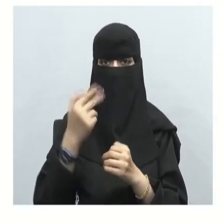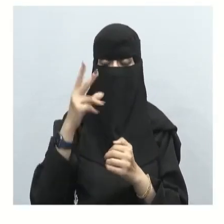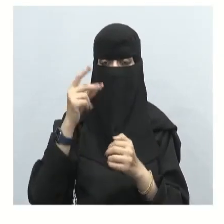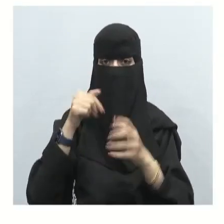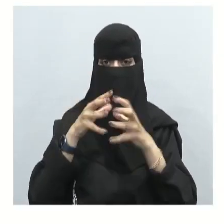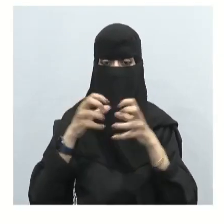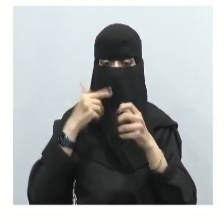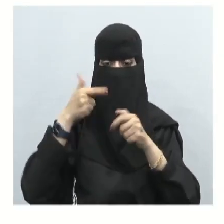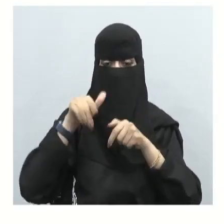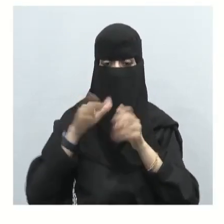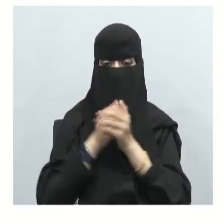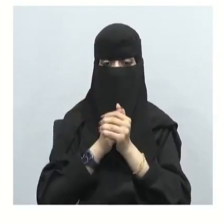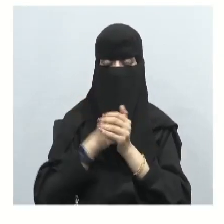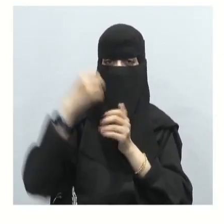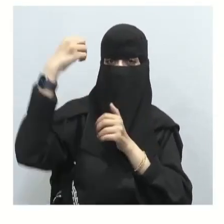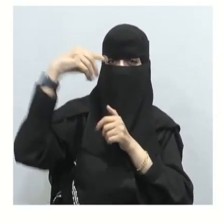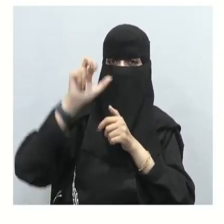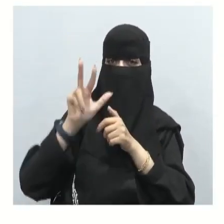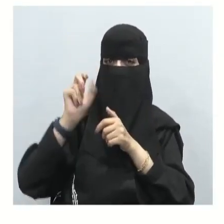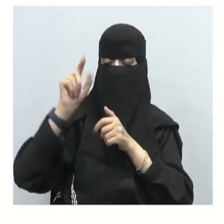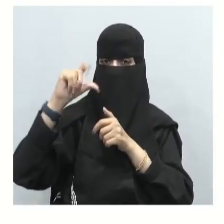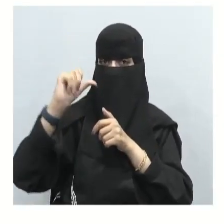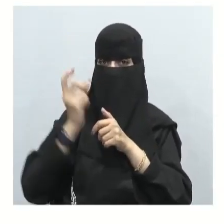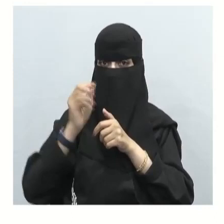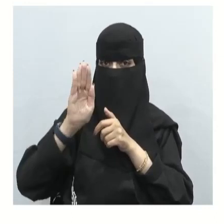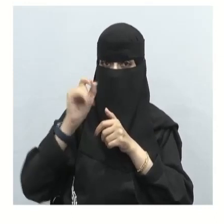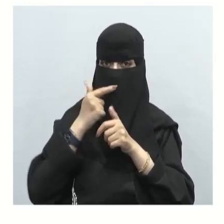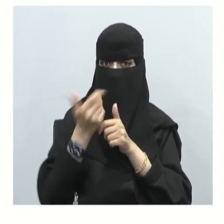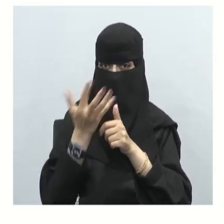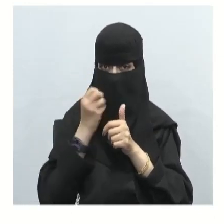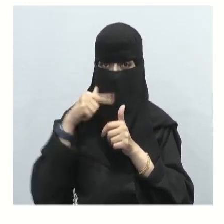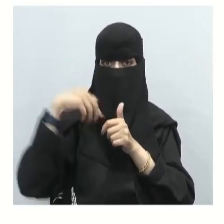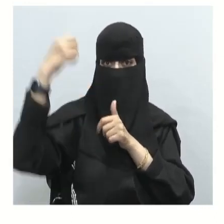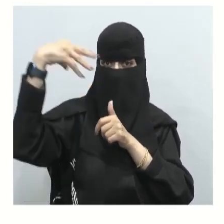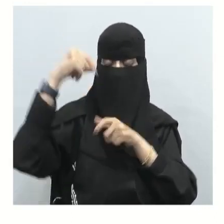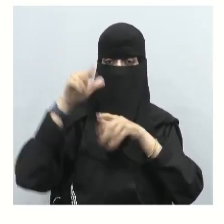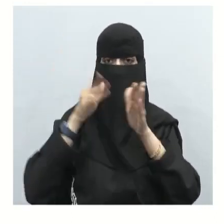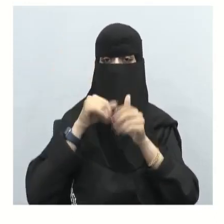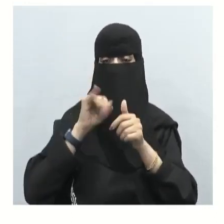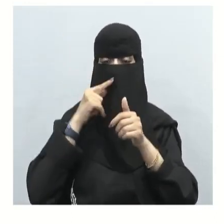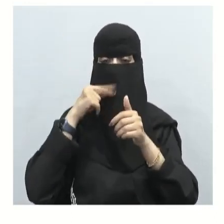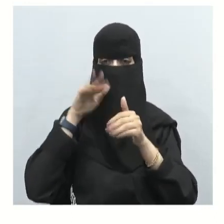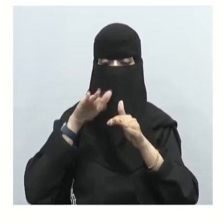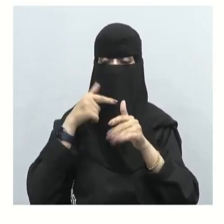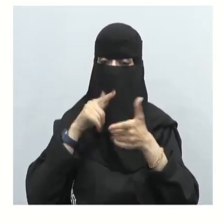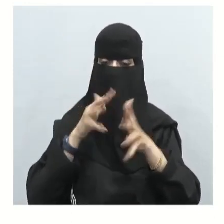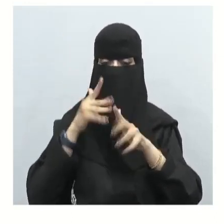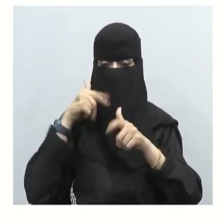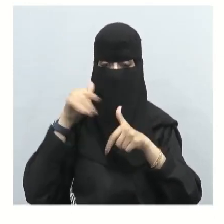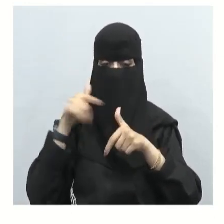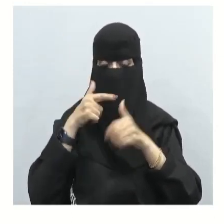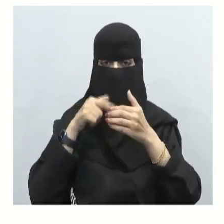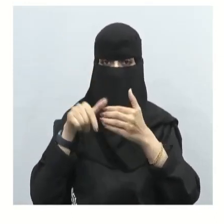الفلورسنتي هل ينتج ضوءا نعم الضوء الفلورسنتي مستقطب قليلا فحينما يدور